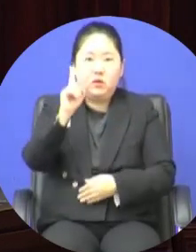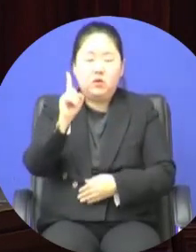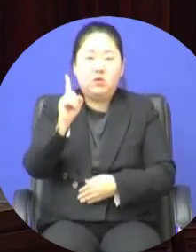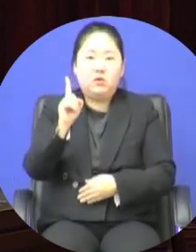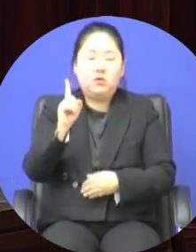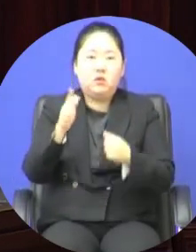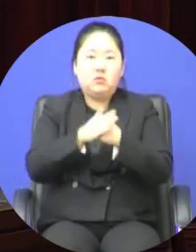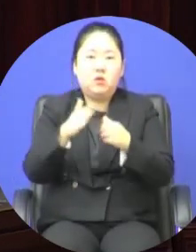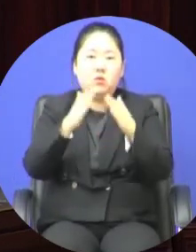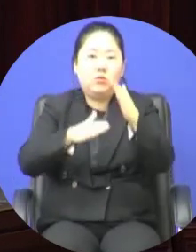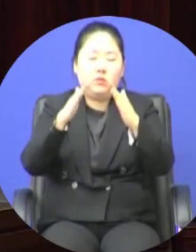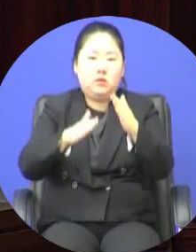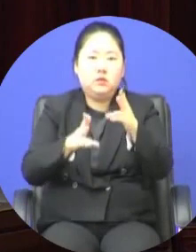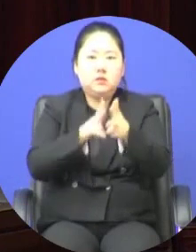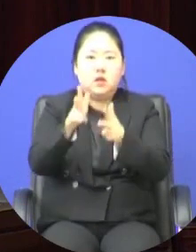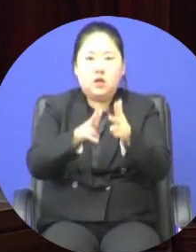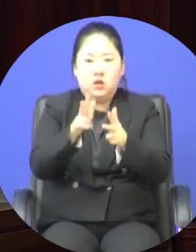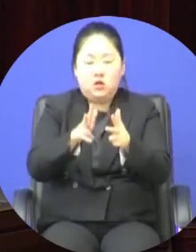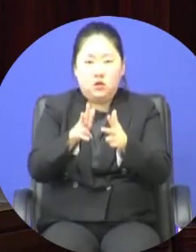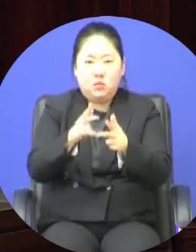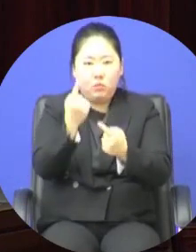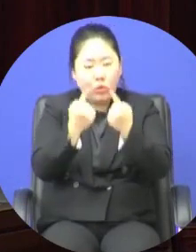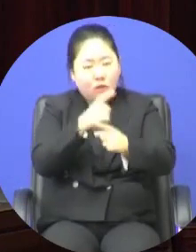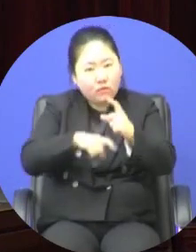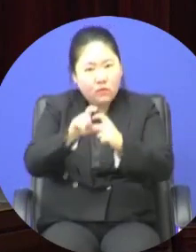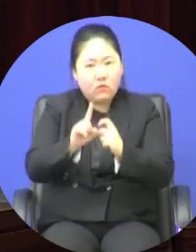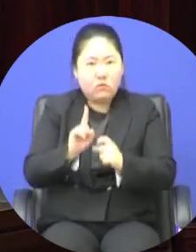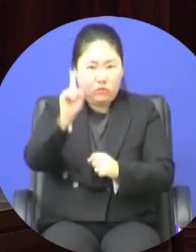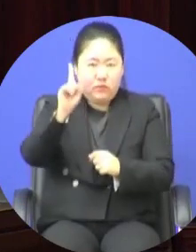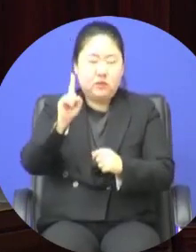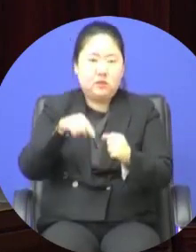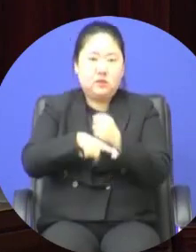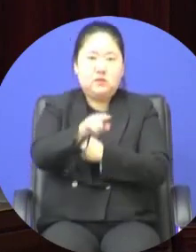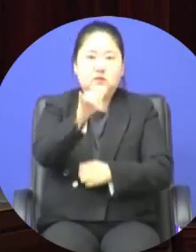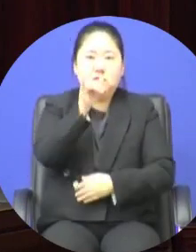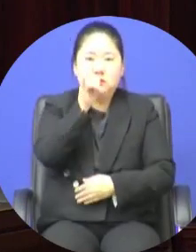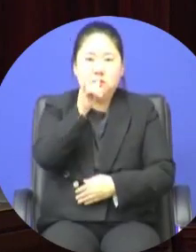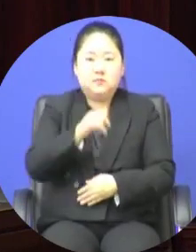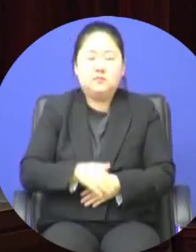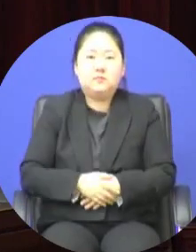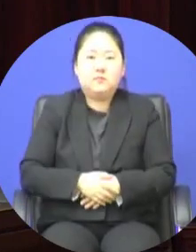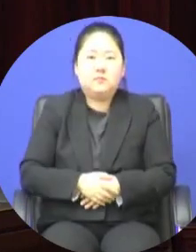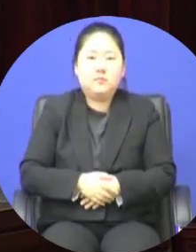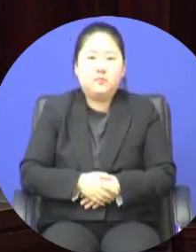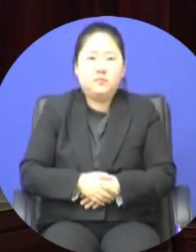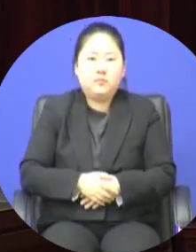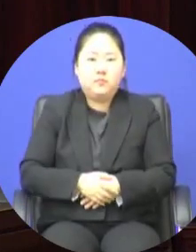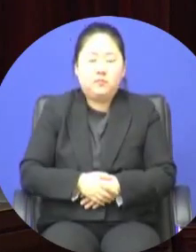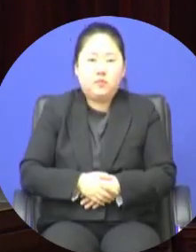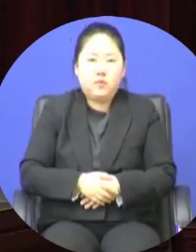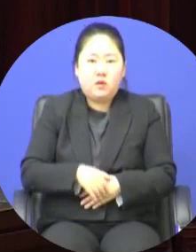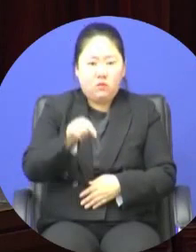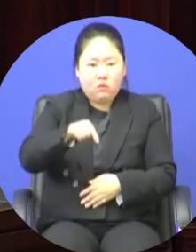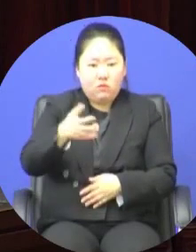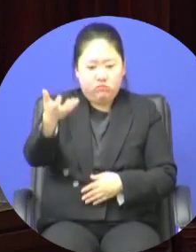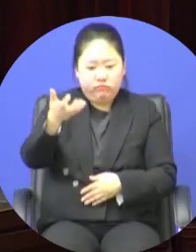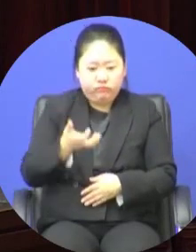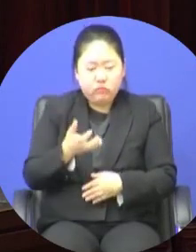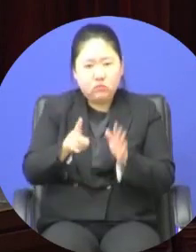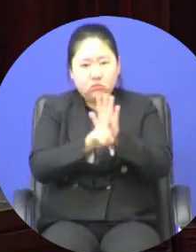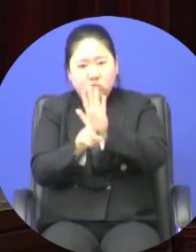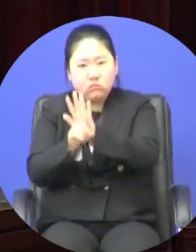개선하는 공익사업 그 이상의 의미를 갖습니다. 기업은 구인이 어려워 안성에 입주하는 것을 주저하고